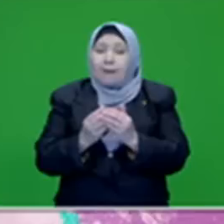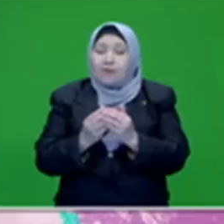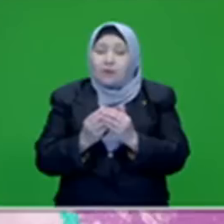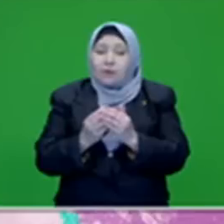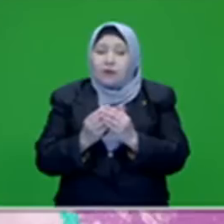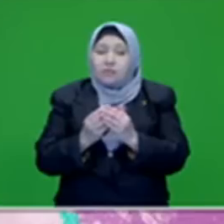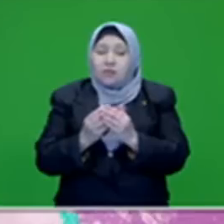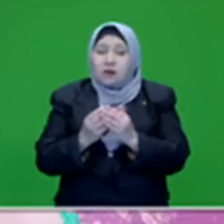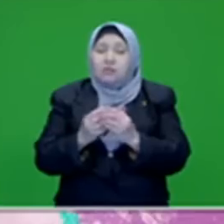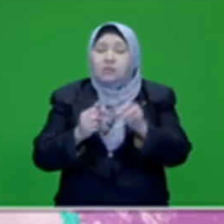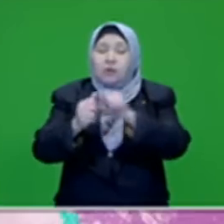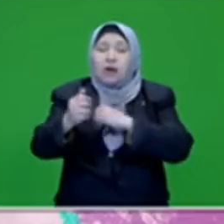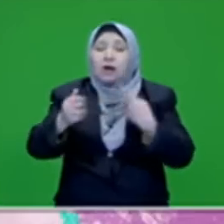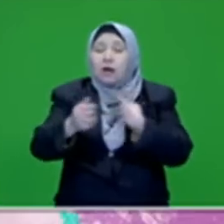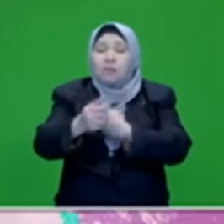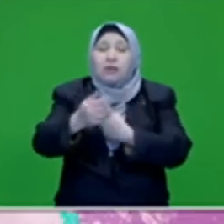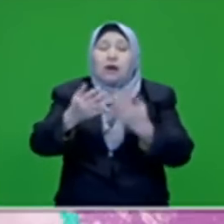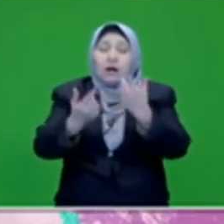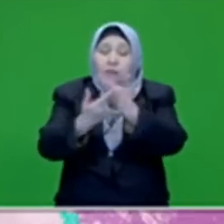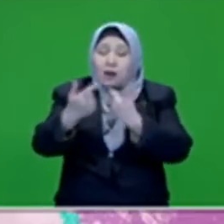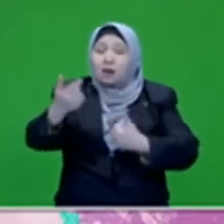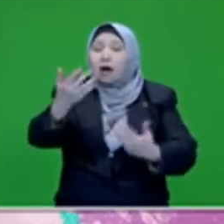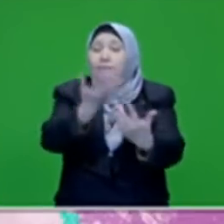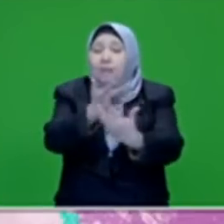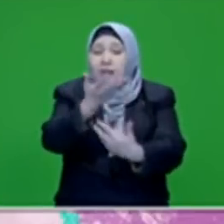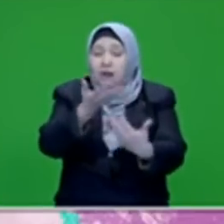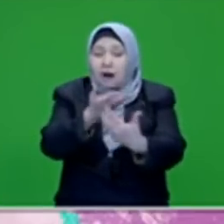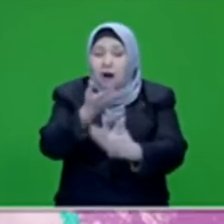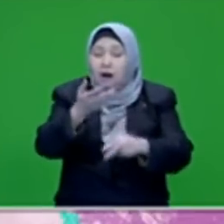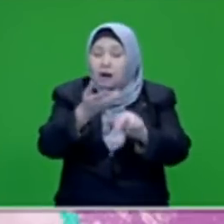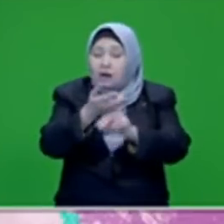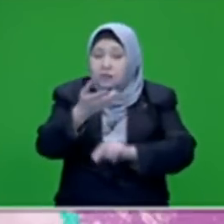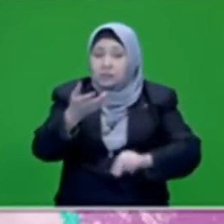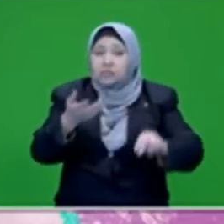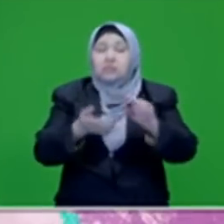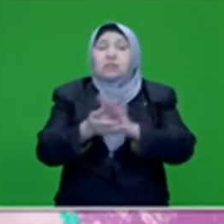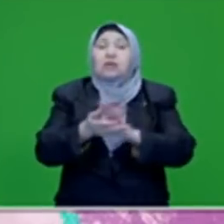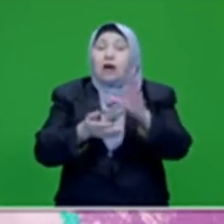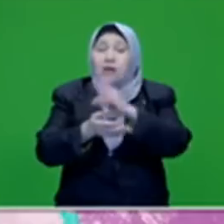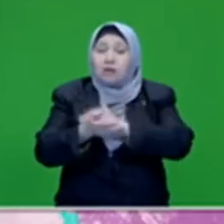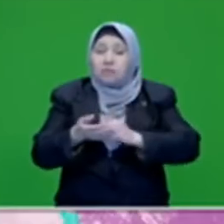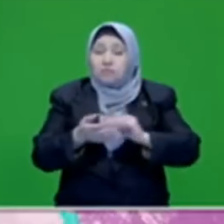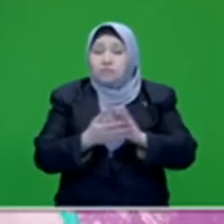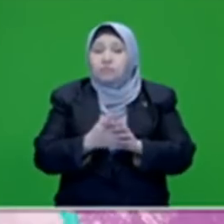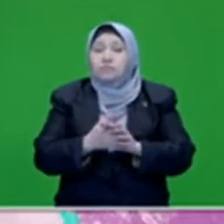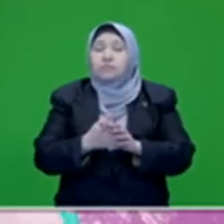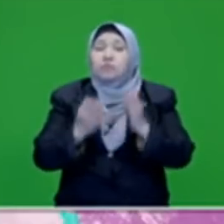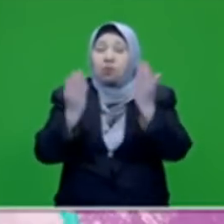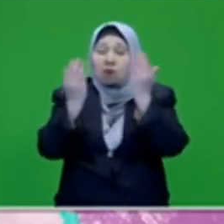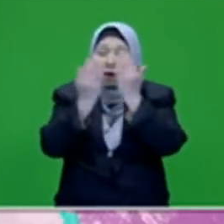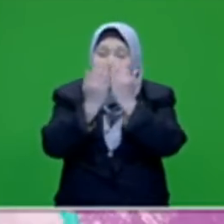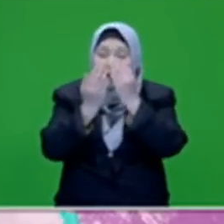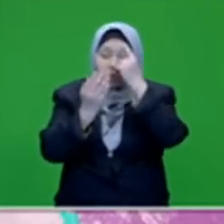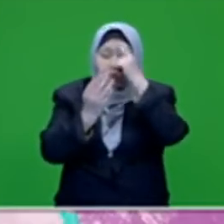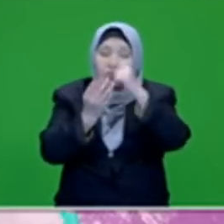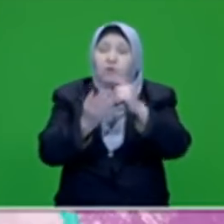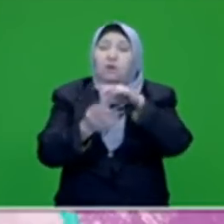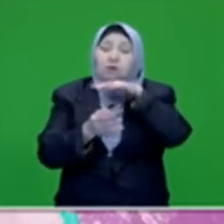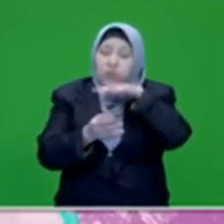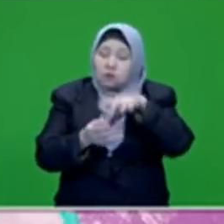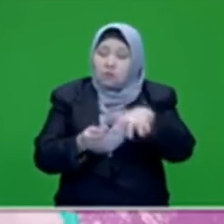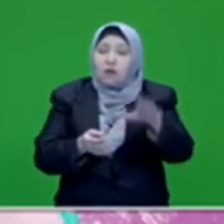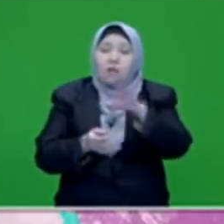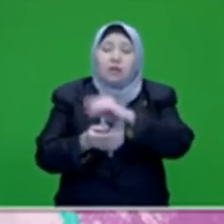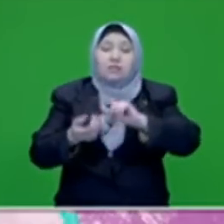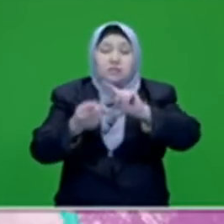atina fid dunya hasanah wa fil akhirati hasanatan wa qina adhaban nar. Wa sallallahu 'ala sayyidina Muhammad wa 'ala alihi wa sahbihi wa baraka